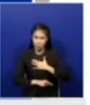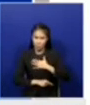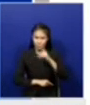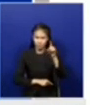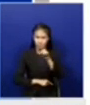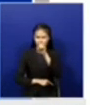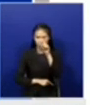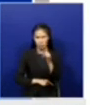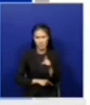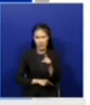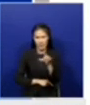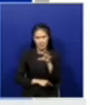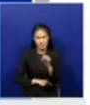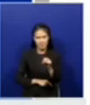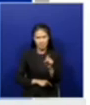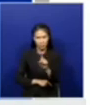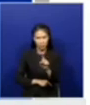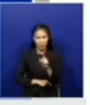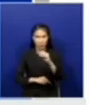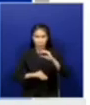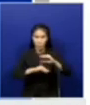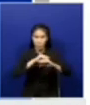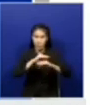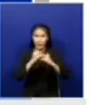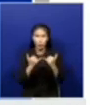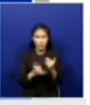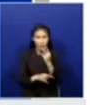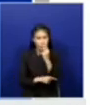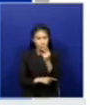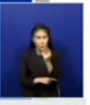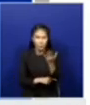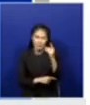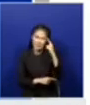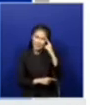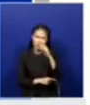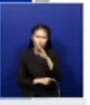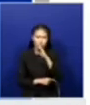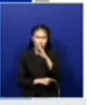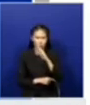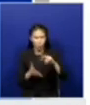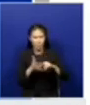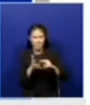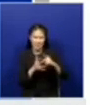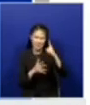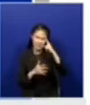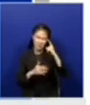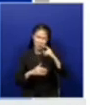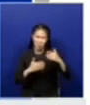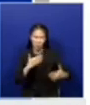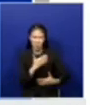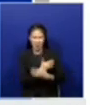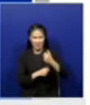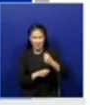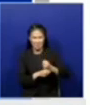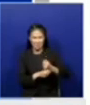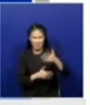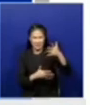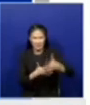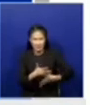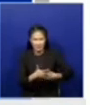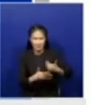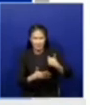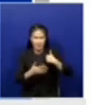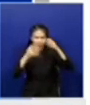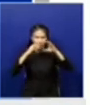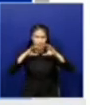าโครงการนี้ถ้าจะแท้งตั้งแต่ต้นเพราะรัฐบาลไม่ได้ว